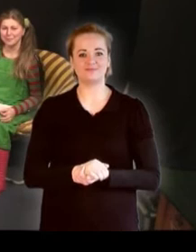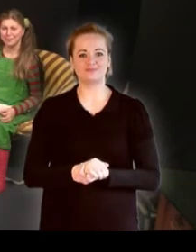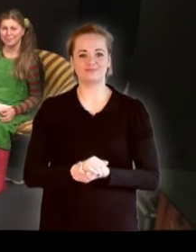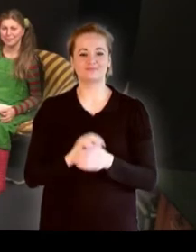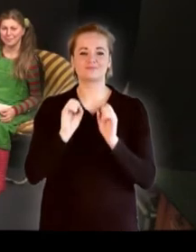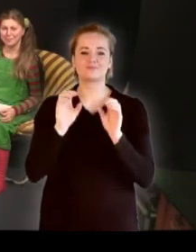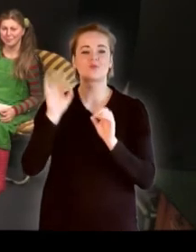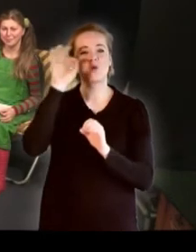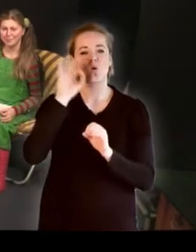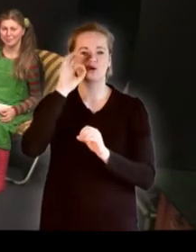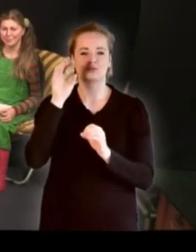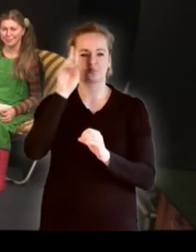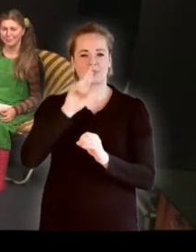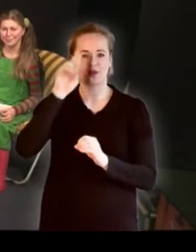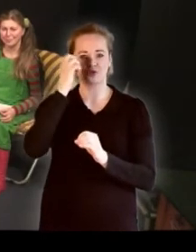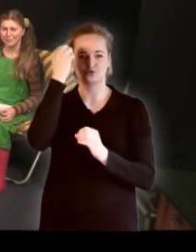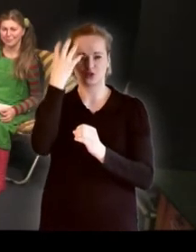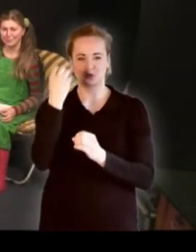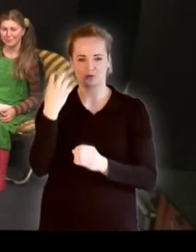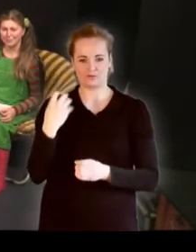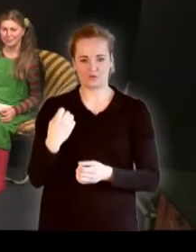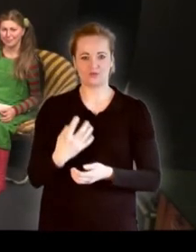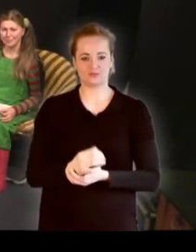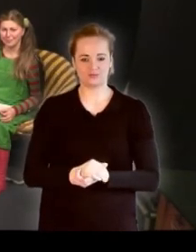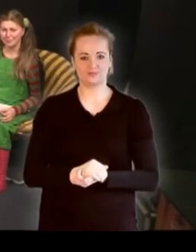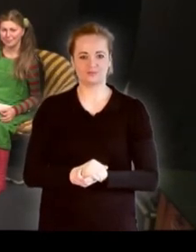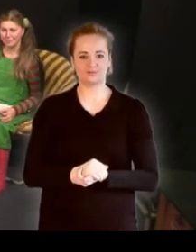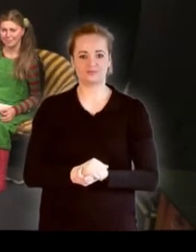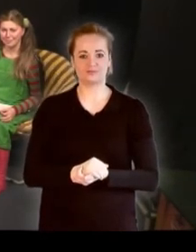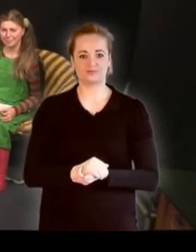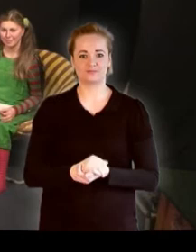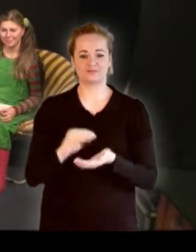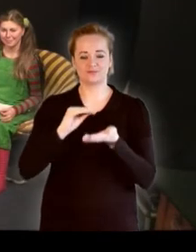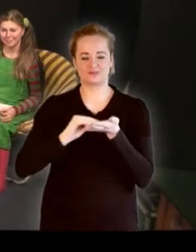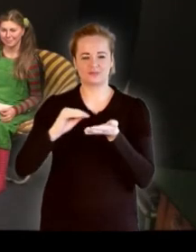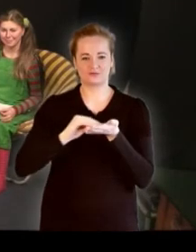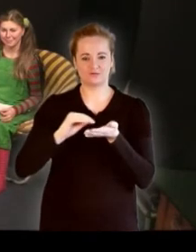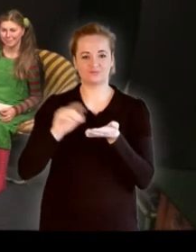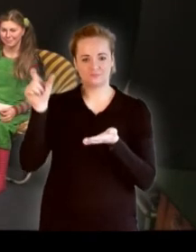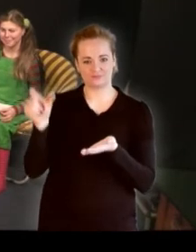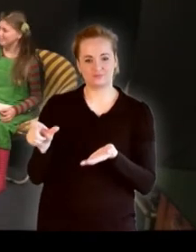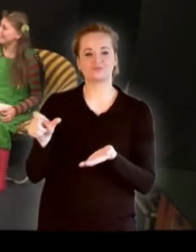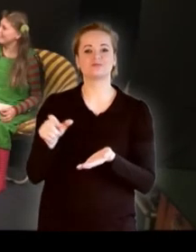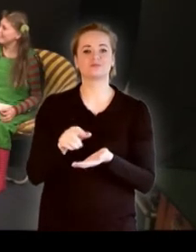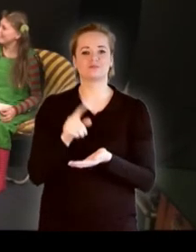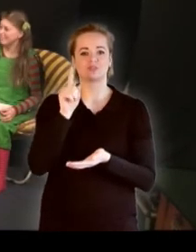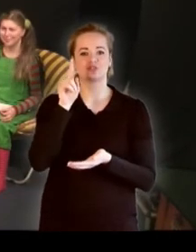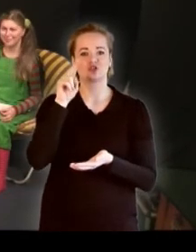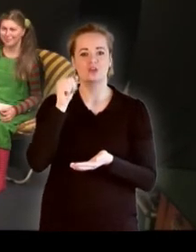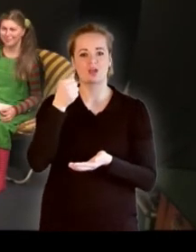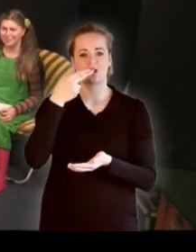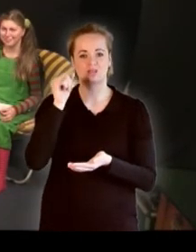apie mėlyną šviesoforą, kurią parašė italų rašytojas Džanis Radaris. Galim